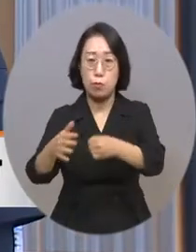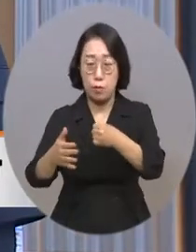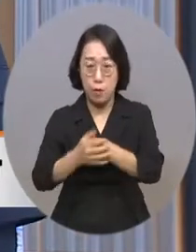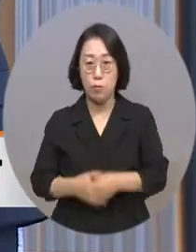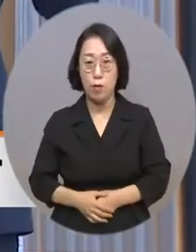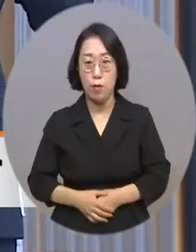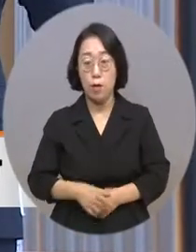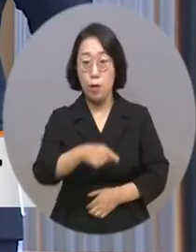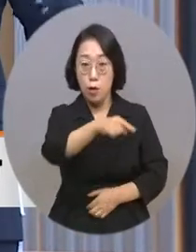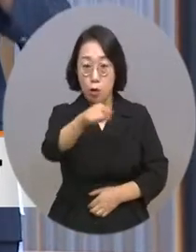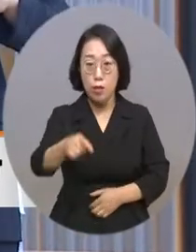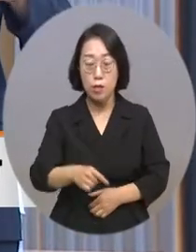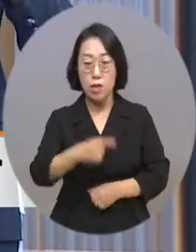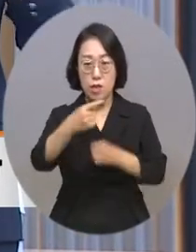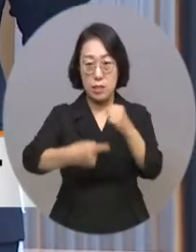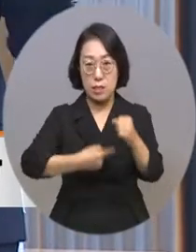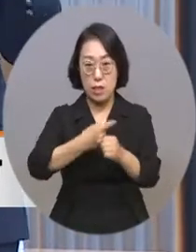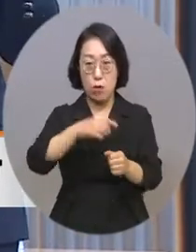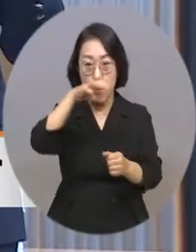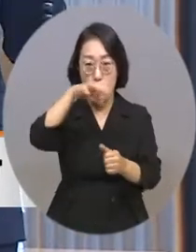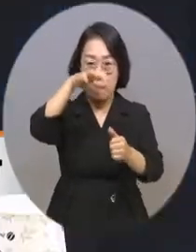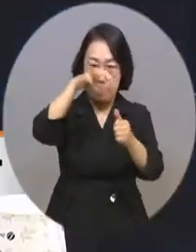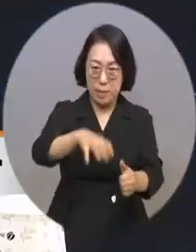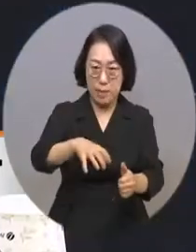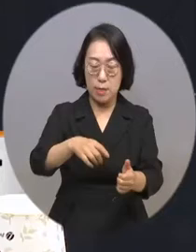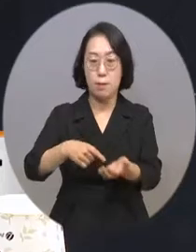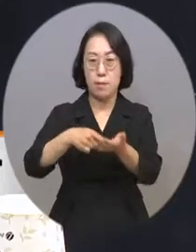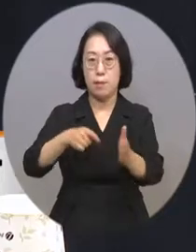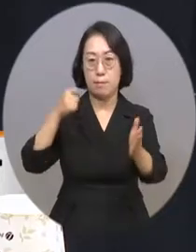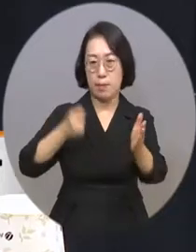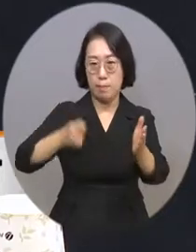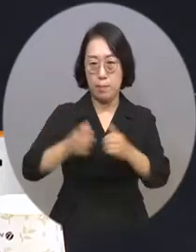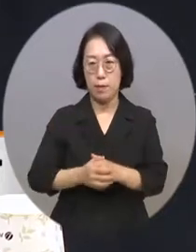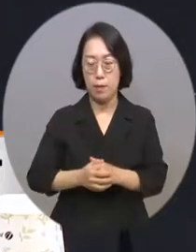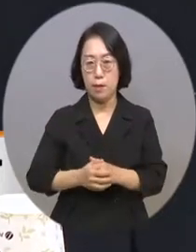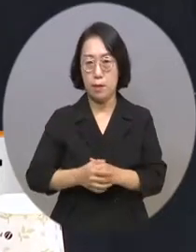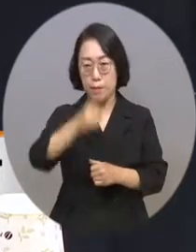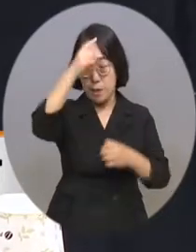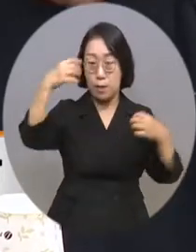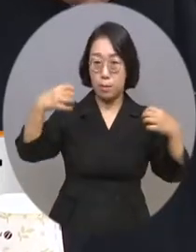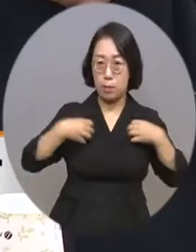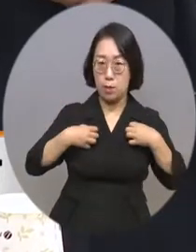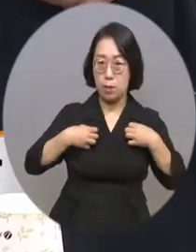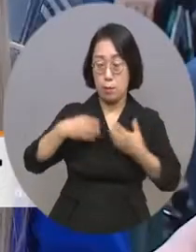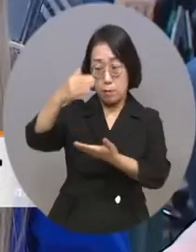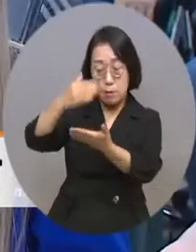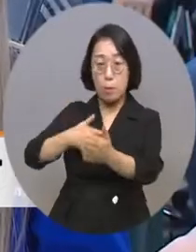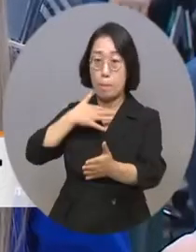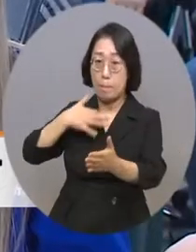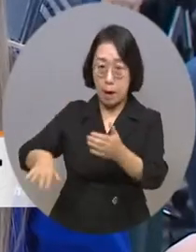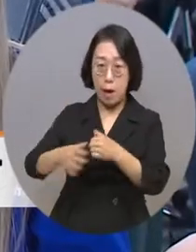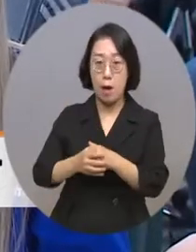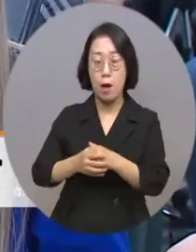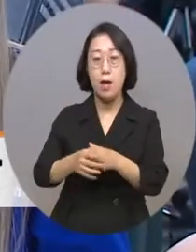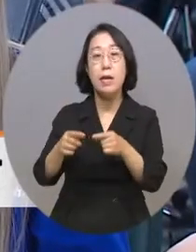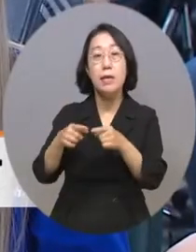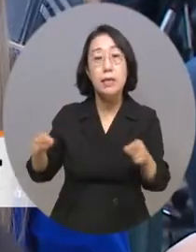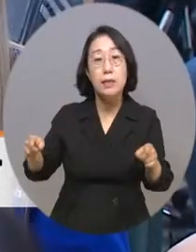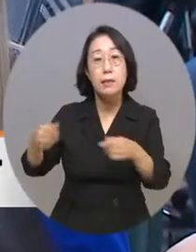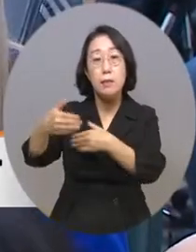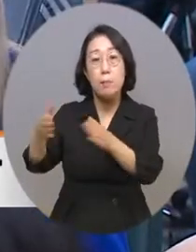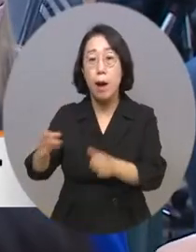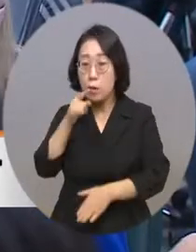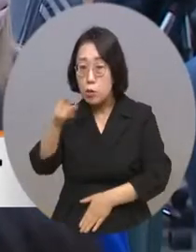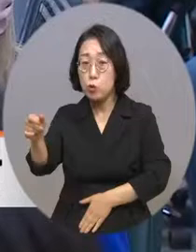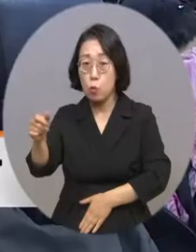청장에게 징역 1년을 구형했다 씁니다 김 청장 측은 공초 사실을 부인하며 경찰서 1층에 별도 조사시